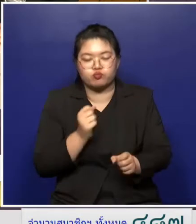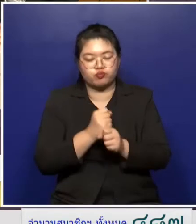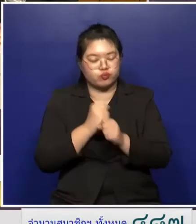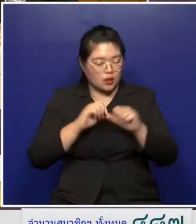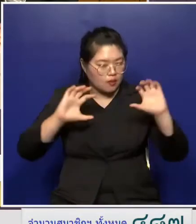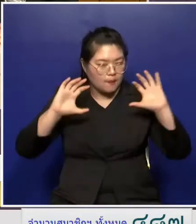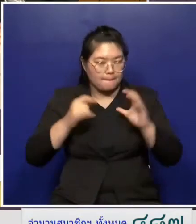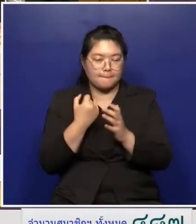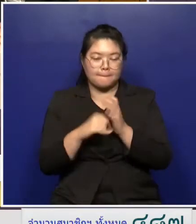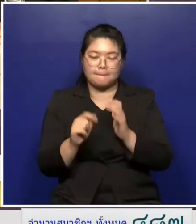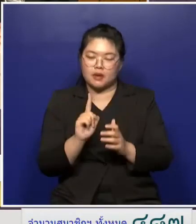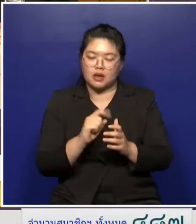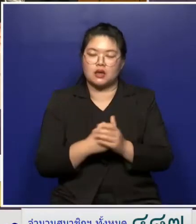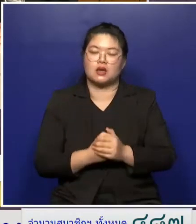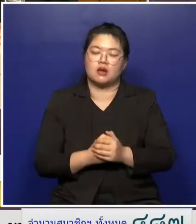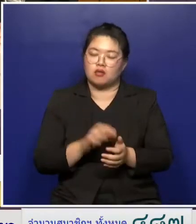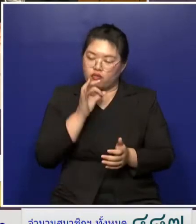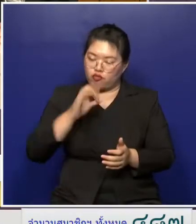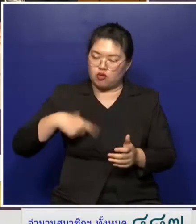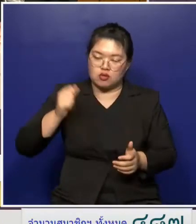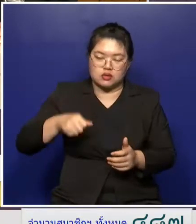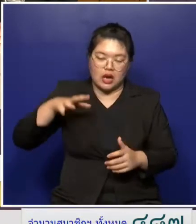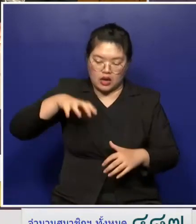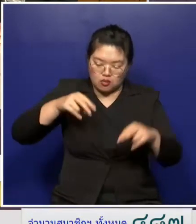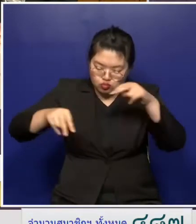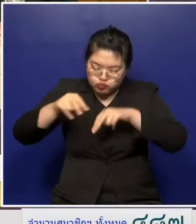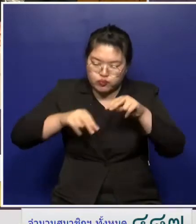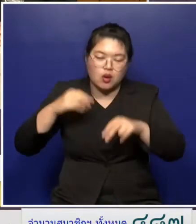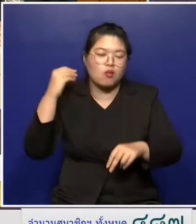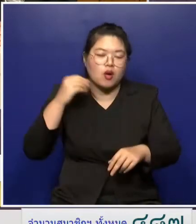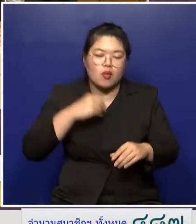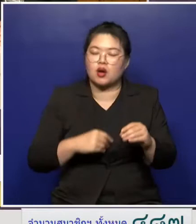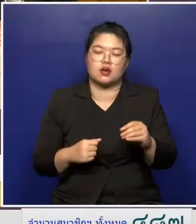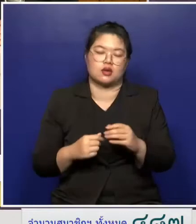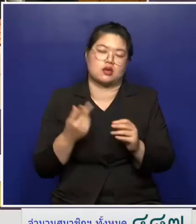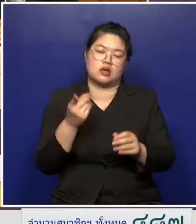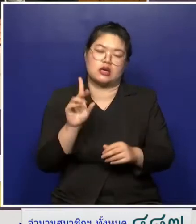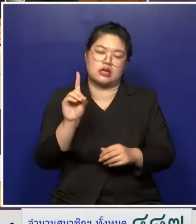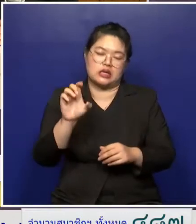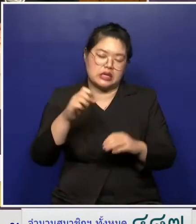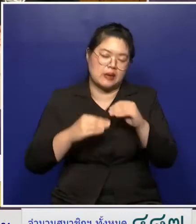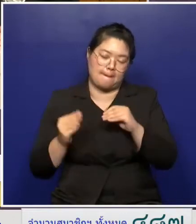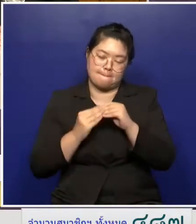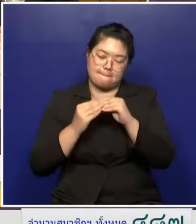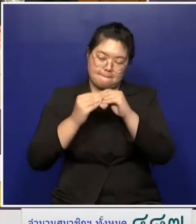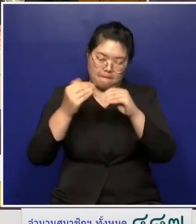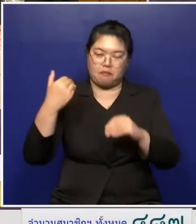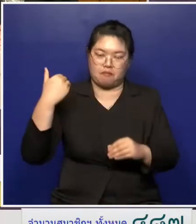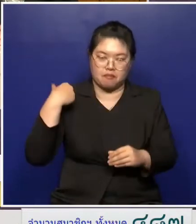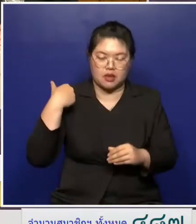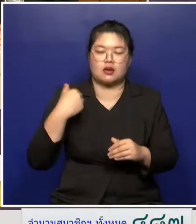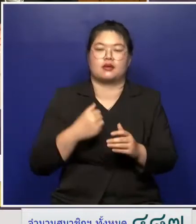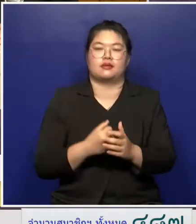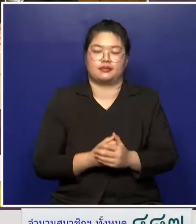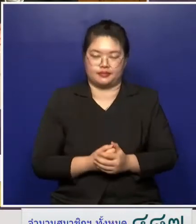ี่ถูกนำมาฟ้อคดีต่สารอยอย่ต่เนื่องแล้วก็ยammate จานวนประบัคดีเพ่มขทุกปีเงยนะคร